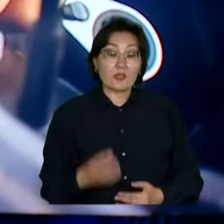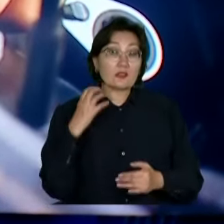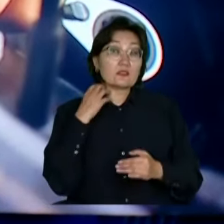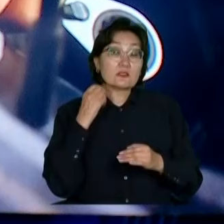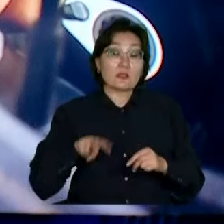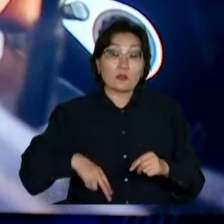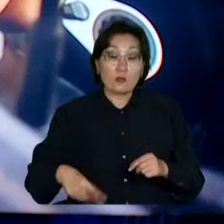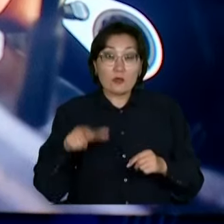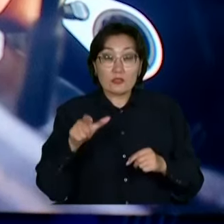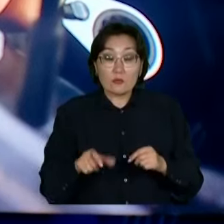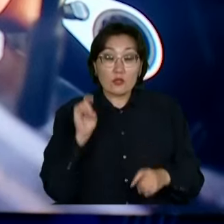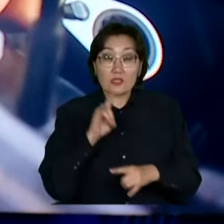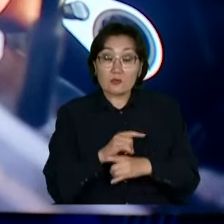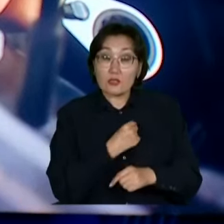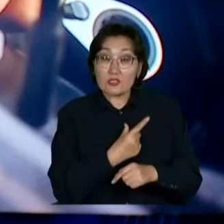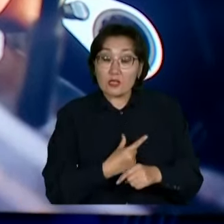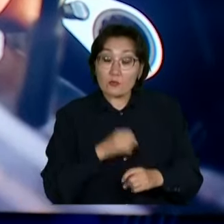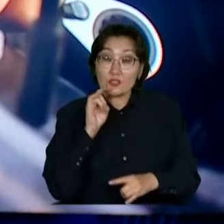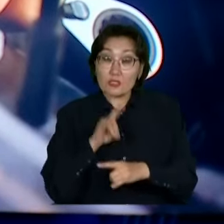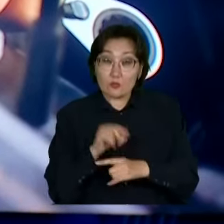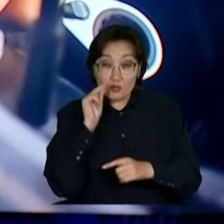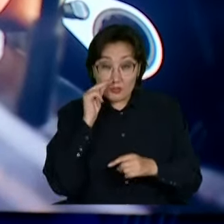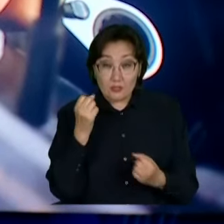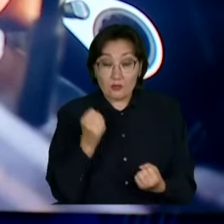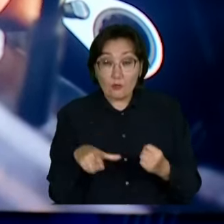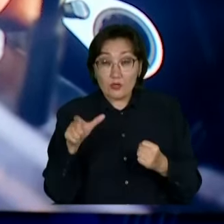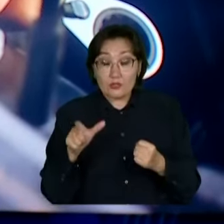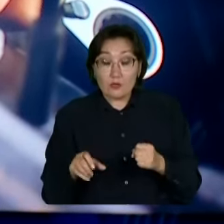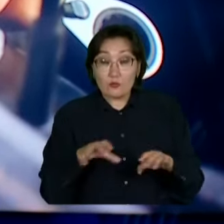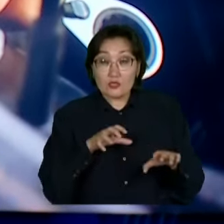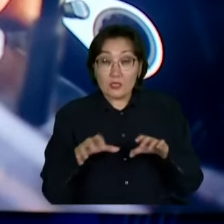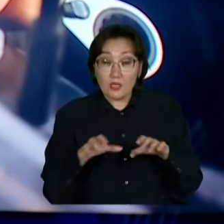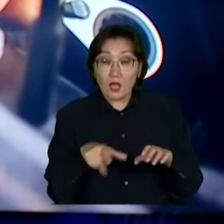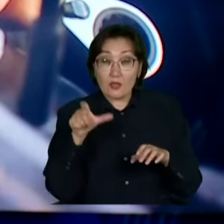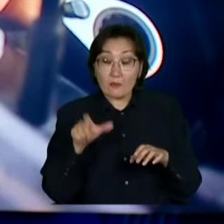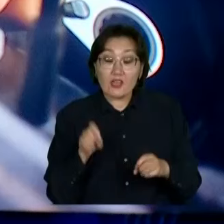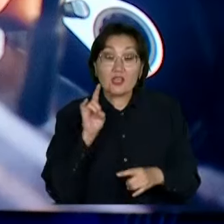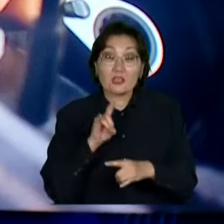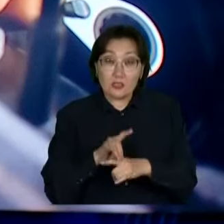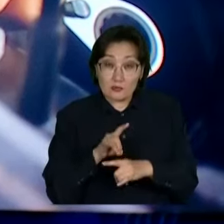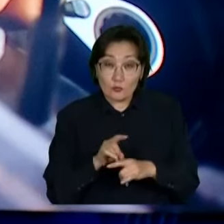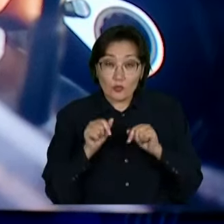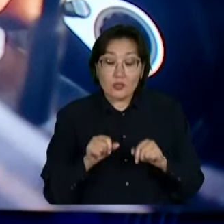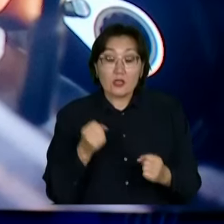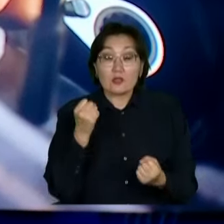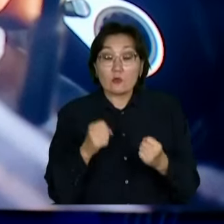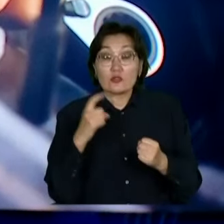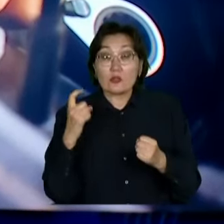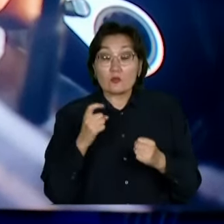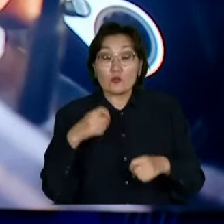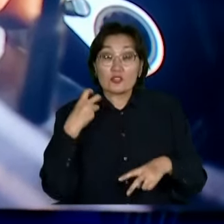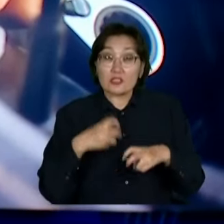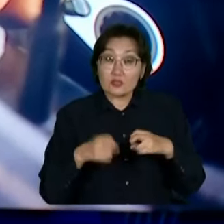Қызылордалық тәрбиешілер жалған дипломмен алдаса, шымкенттік жүргізушілер алаяқтардың арбауына түсті. Мұндағы темір тұлпар иелері